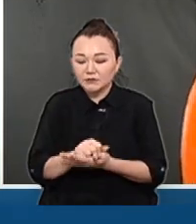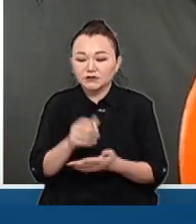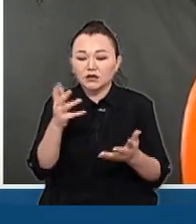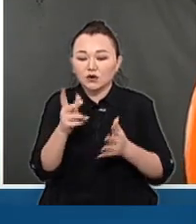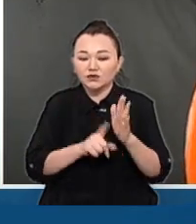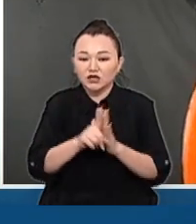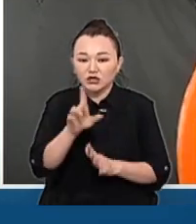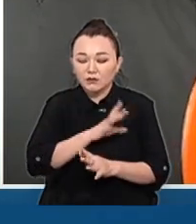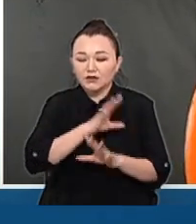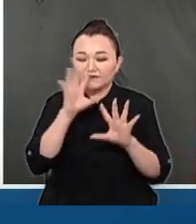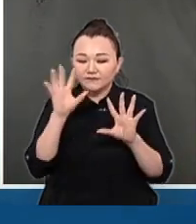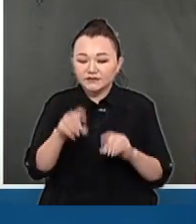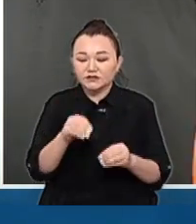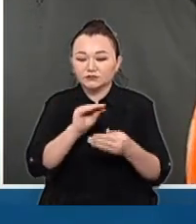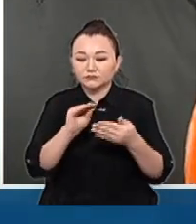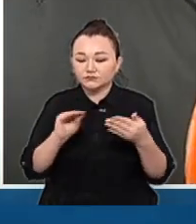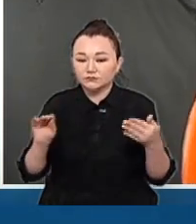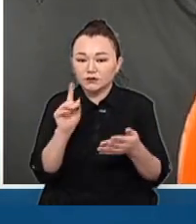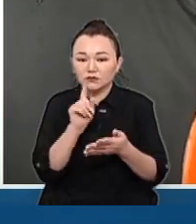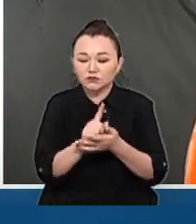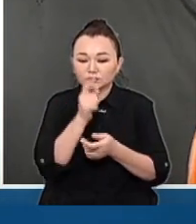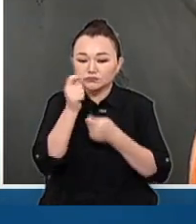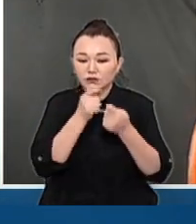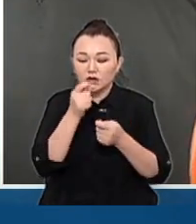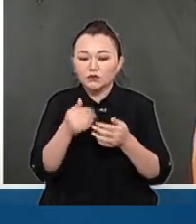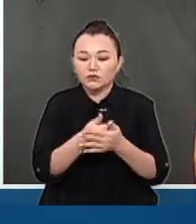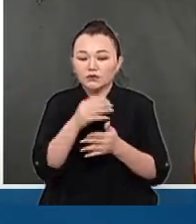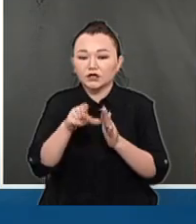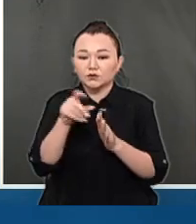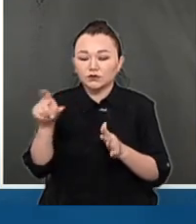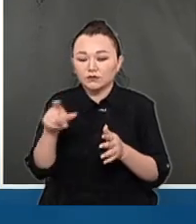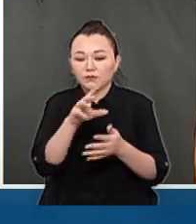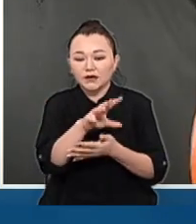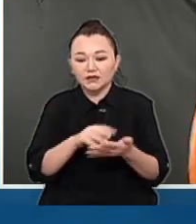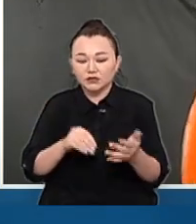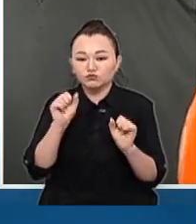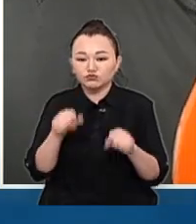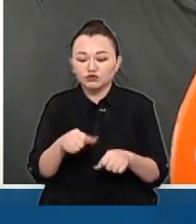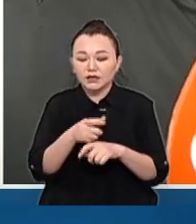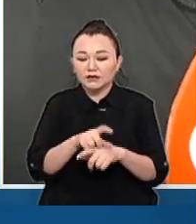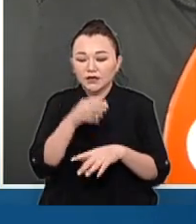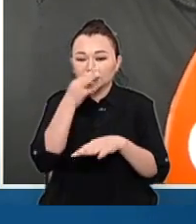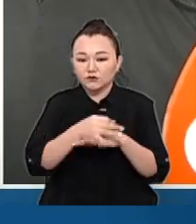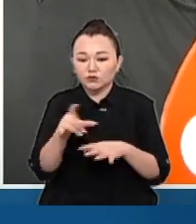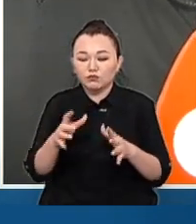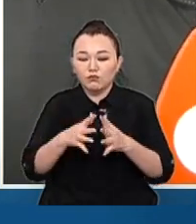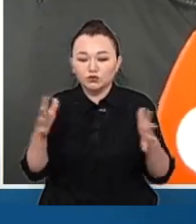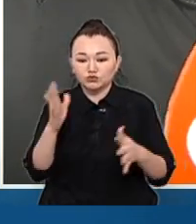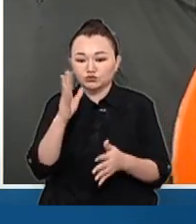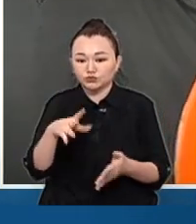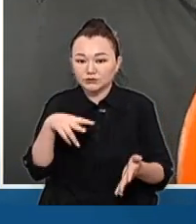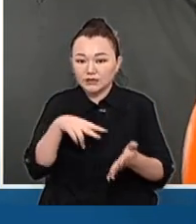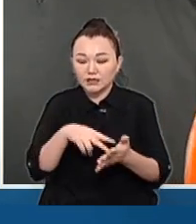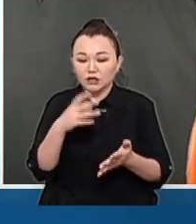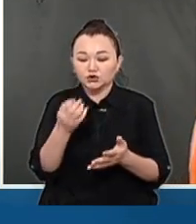бастама көтерді, бәрі-бәрін жіпке тізуге тиіс. Бұл жаңадан сайланатын депутаттарға үлгі болмақ. Сол арқылы жауапкершіліктер де артады екен. Ал жаңа құрам